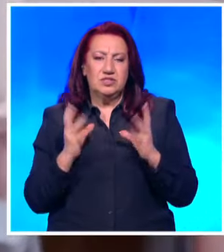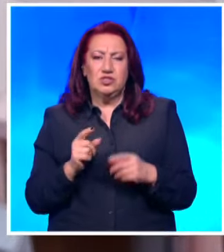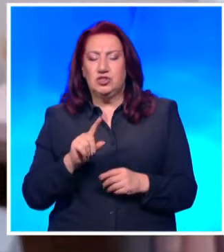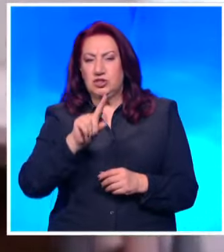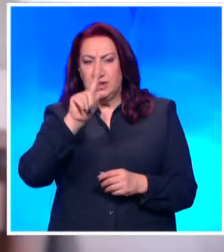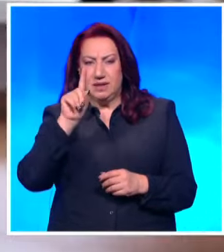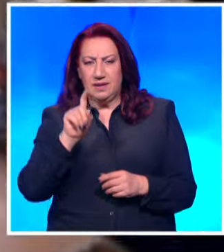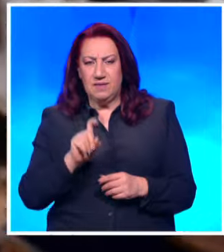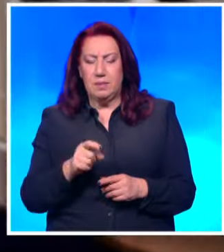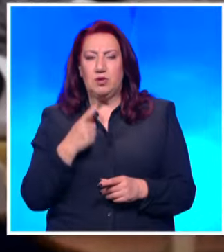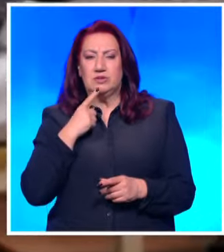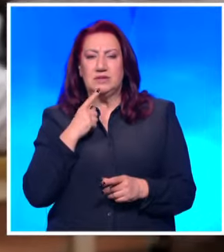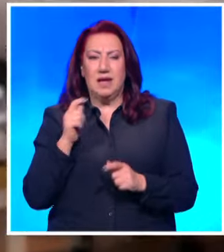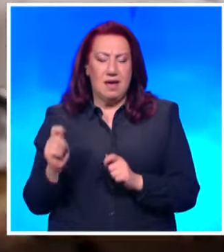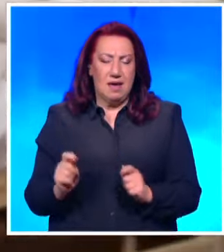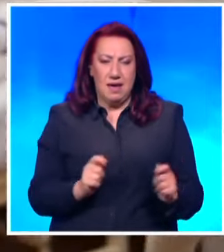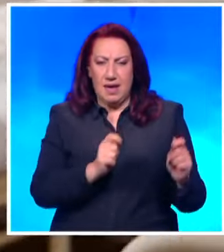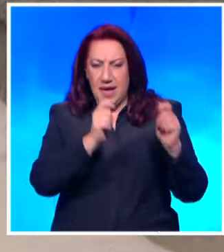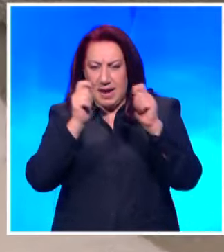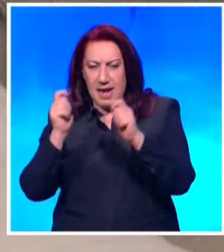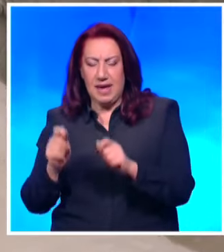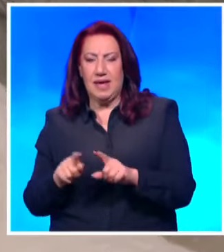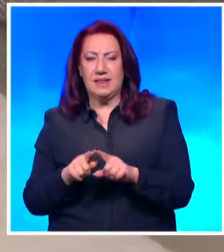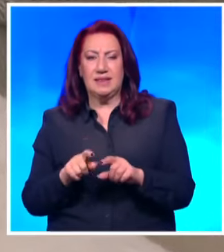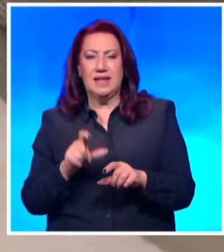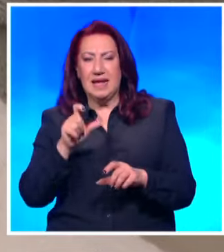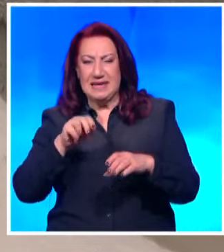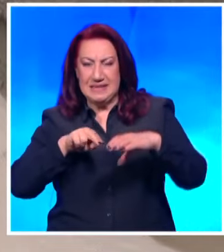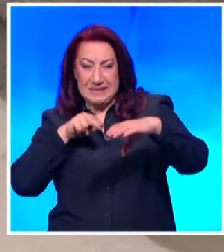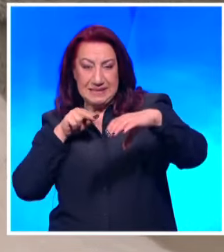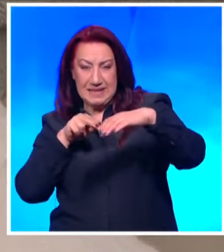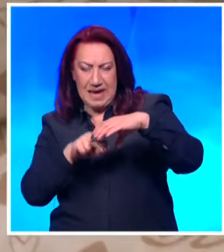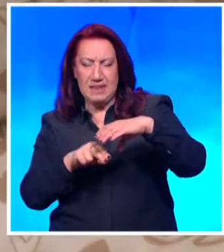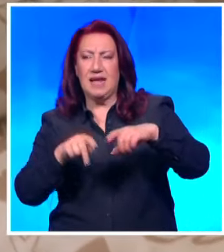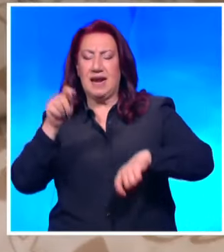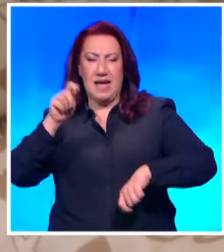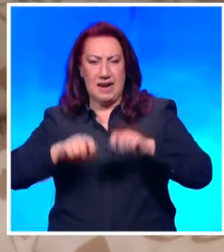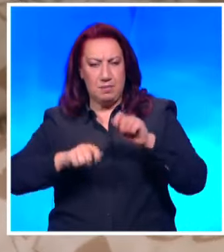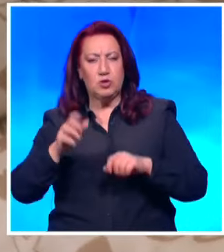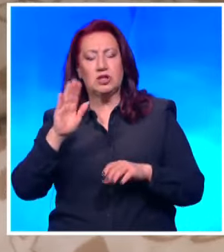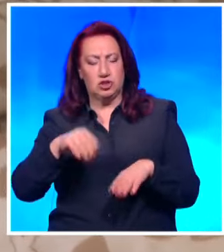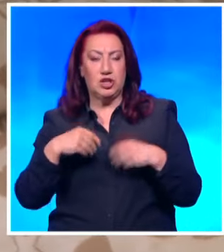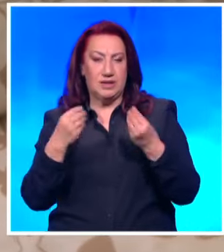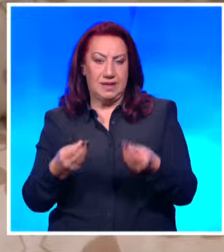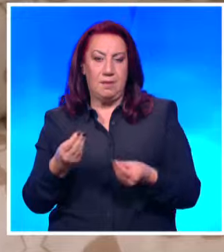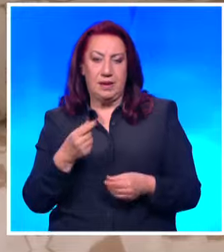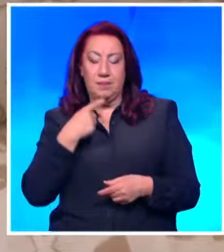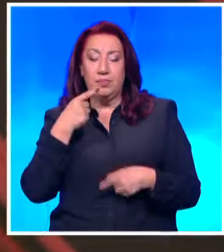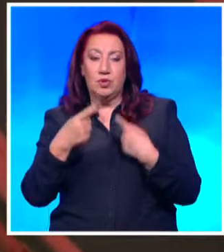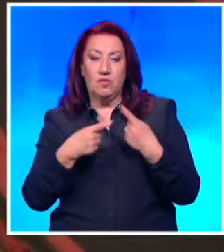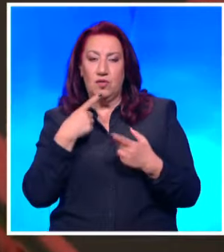скенера, и за ремонта на интензивното отделение, ще ви бъдат осигурени. Говорихме, че детското здравеопазване